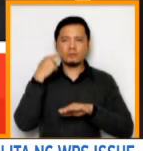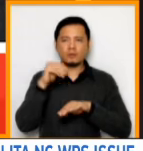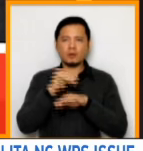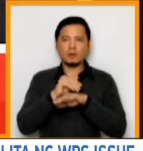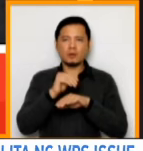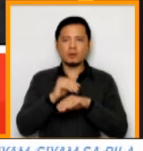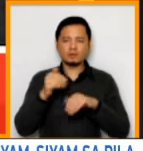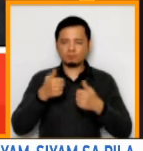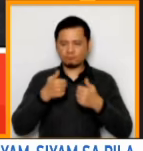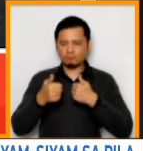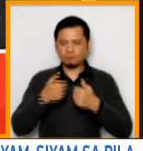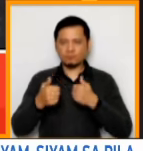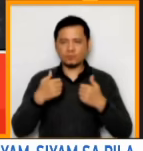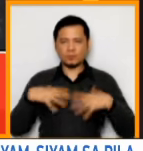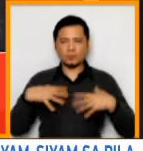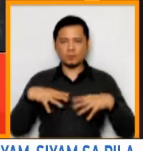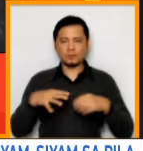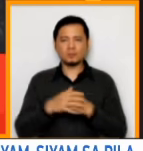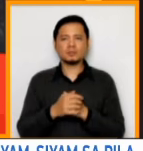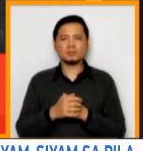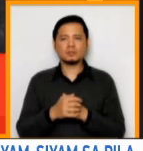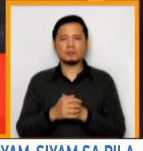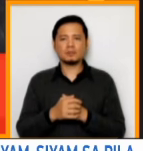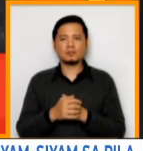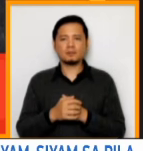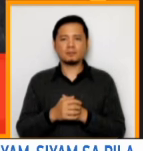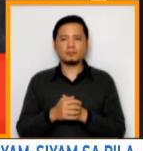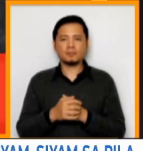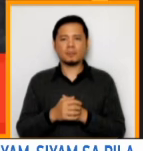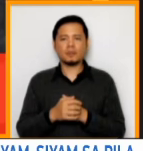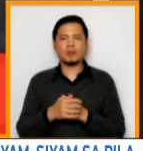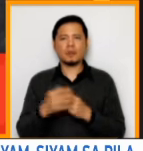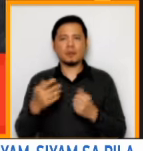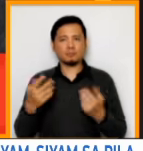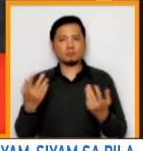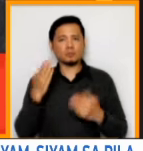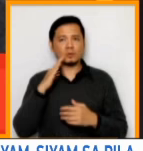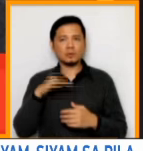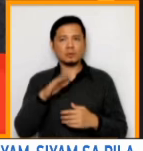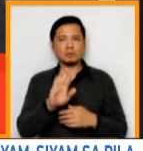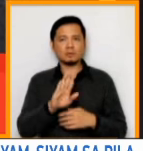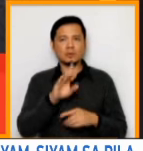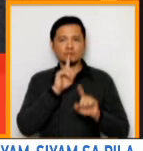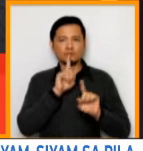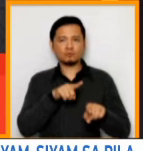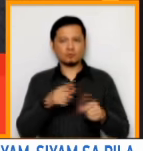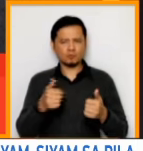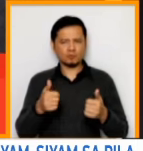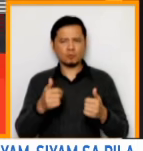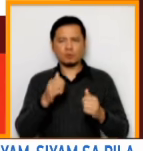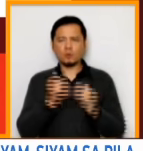fan, sigurado raw na masasagot ni Rabiya ang questions with confidence kung nakapasok ito sa Q&A round.